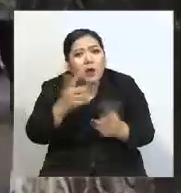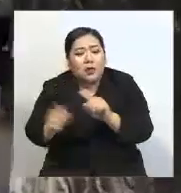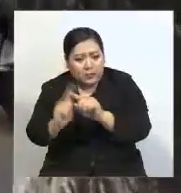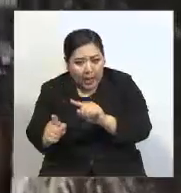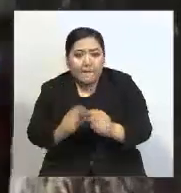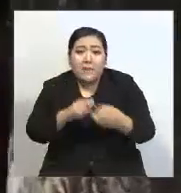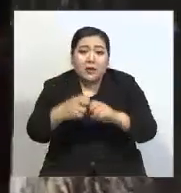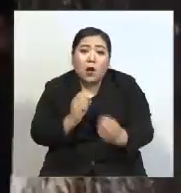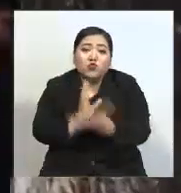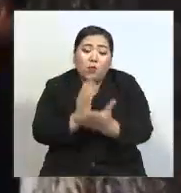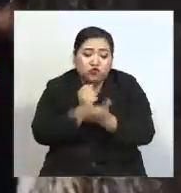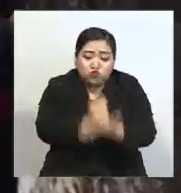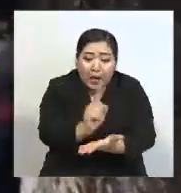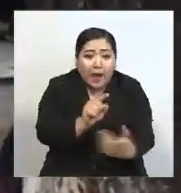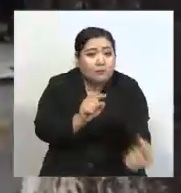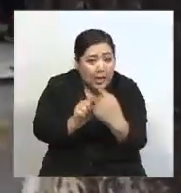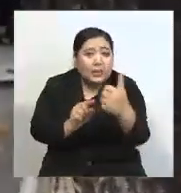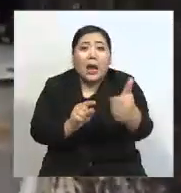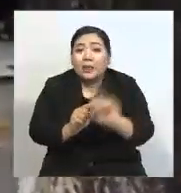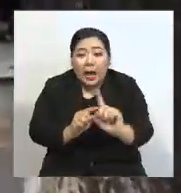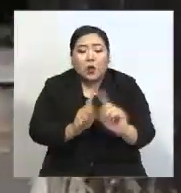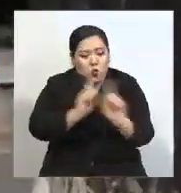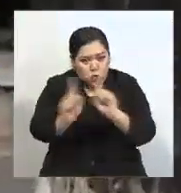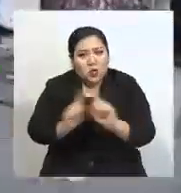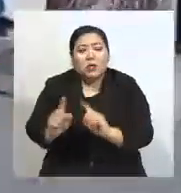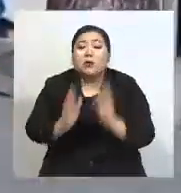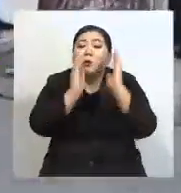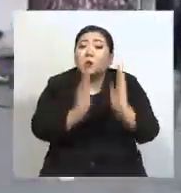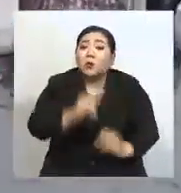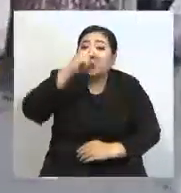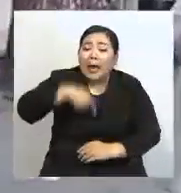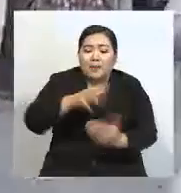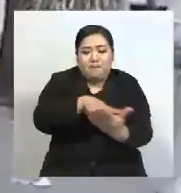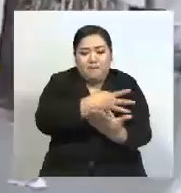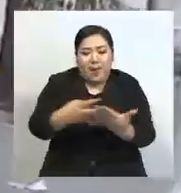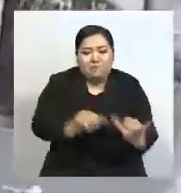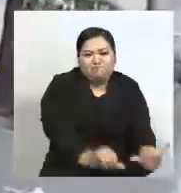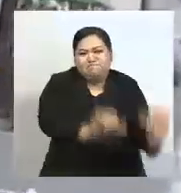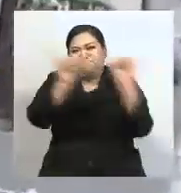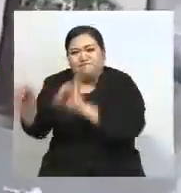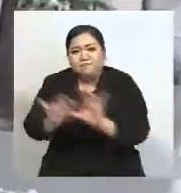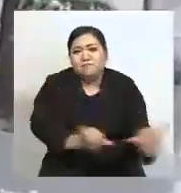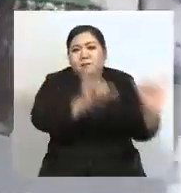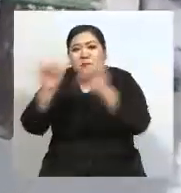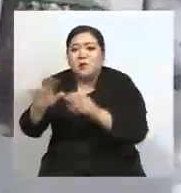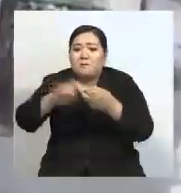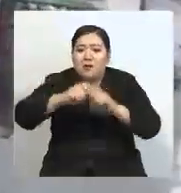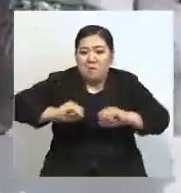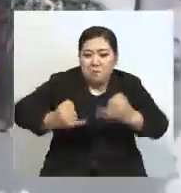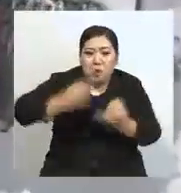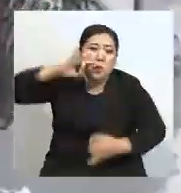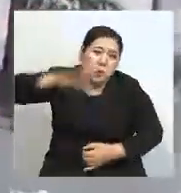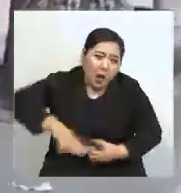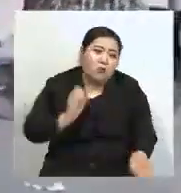ความพร้อมที่จะเข้าไปอำนวยความสะดวกให้กับแรงงานไทยรวมถึงคนไทยในการอพยพถ้าหากว่าความขัดแย้งมันรุนแรงขึ้นนะ